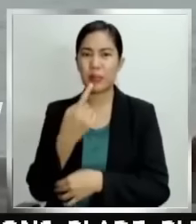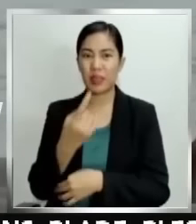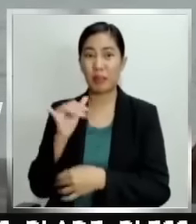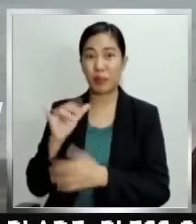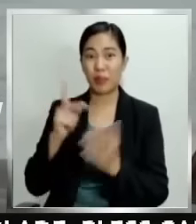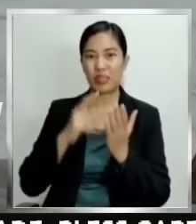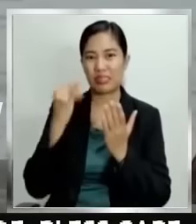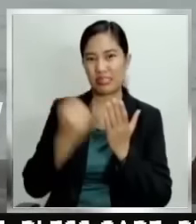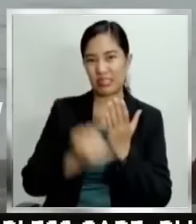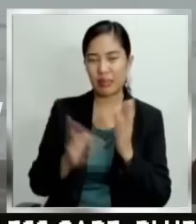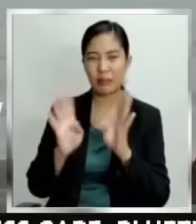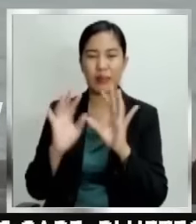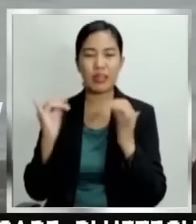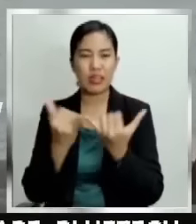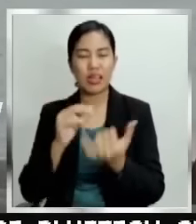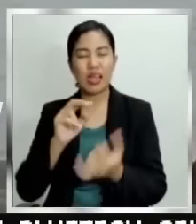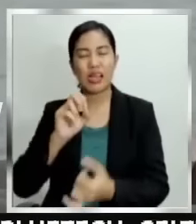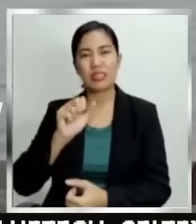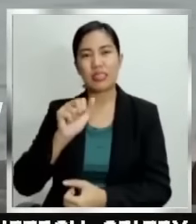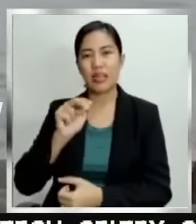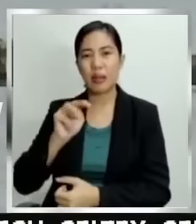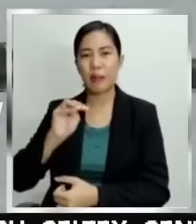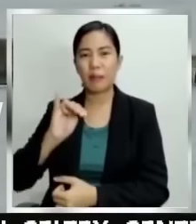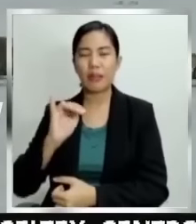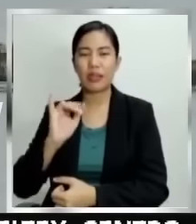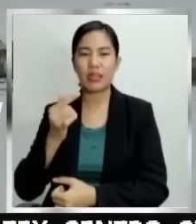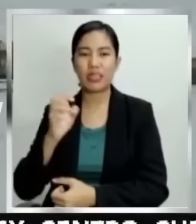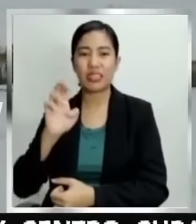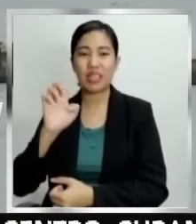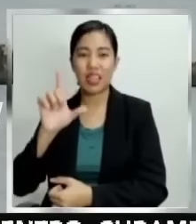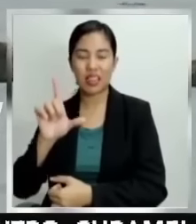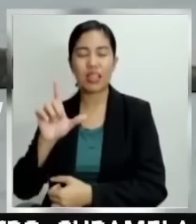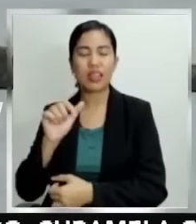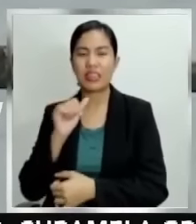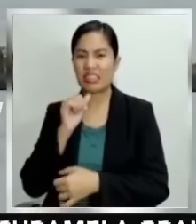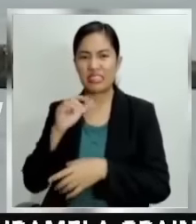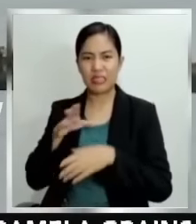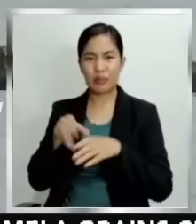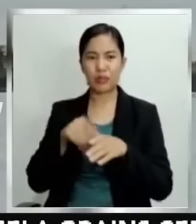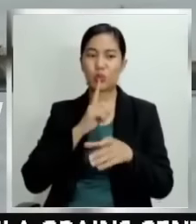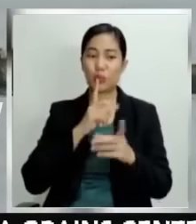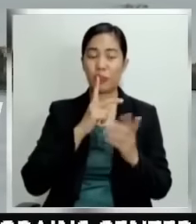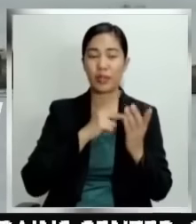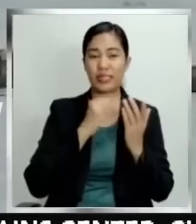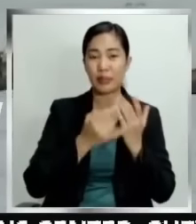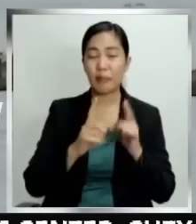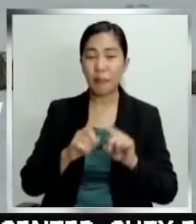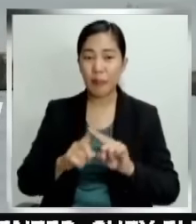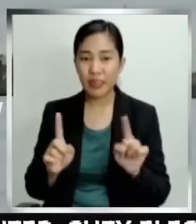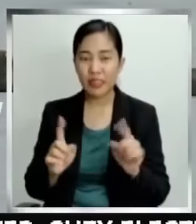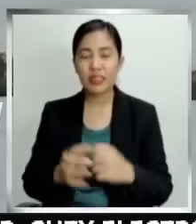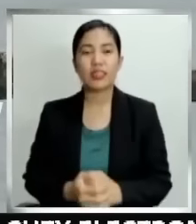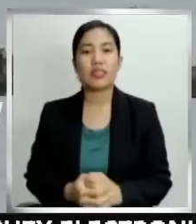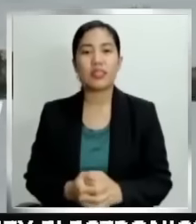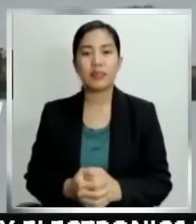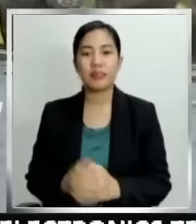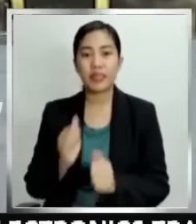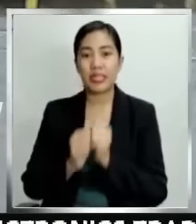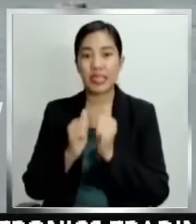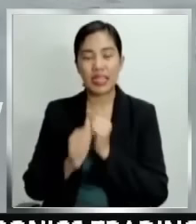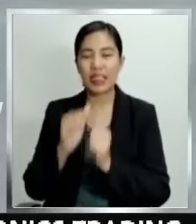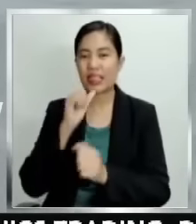ng 650 hectares na Navotas Coastal Bay Reclamation Project. Ibig sabihin daw, hindi ito sakop ng suspension order na nagpatigil